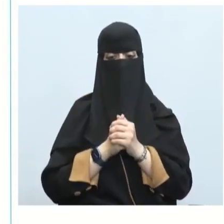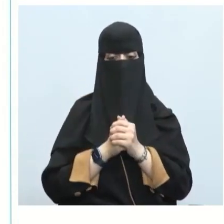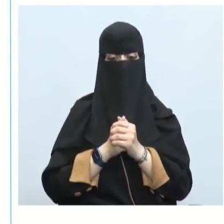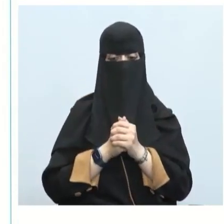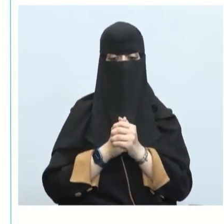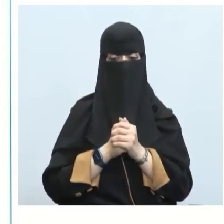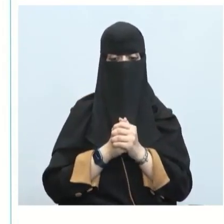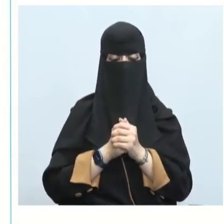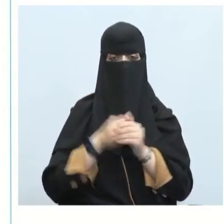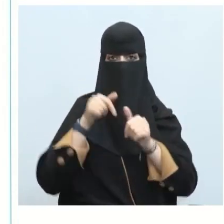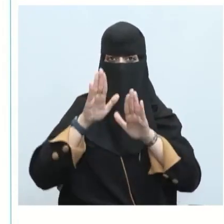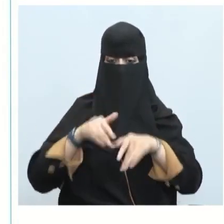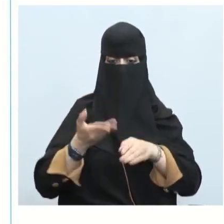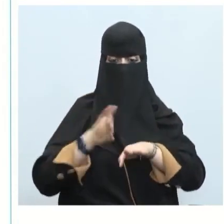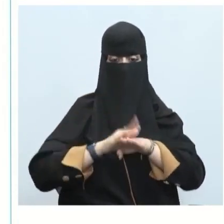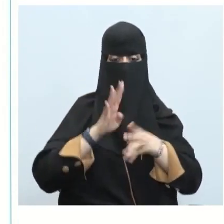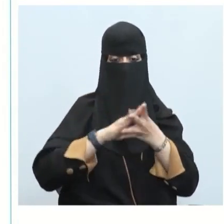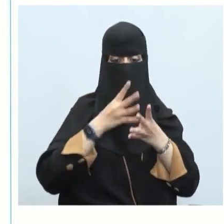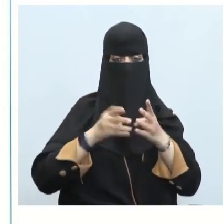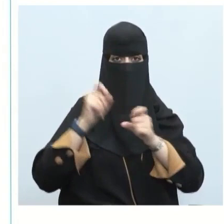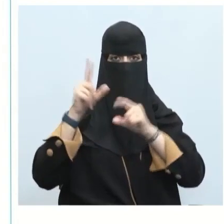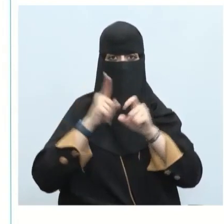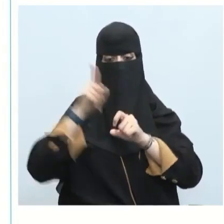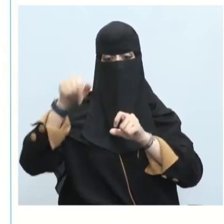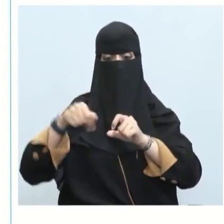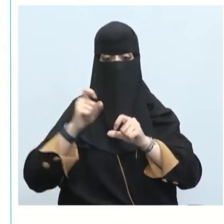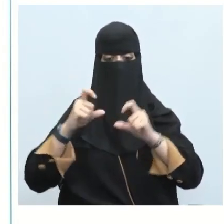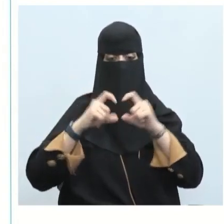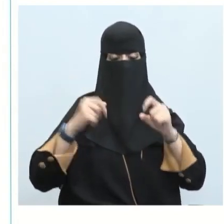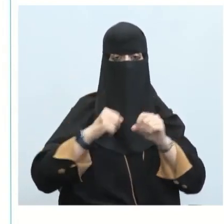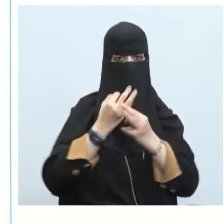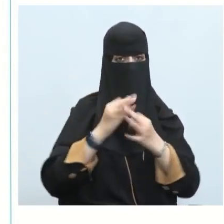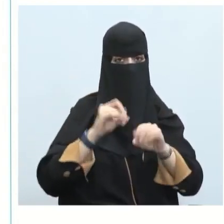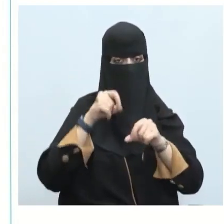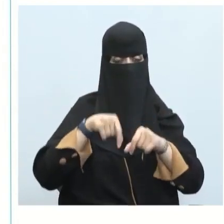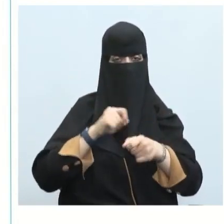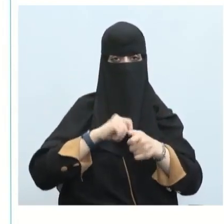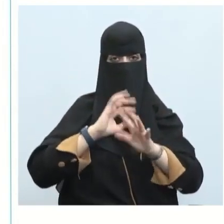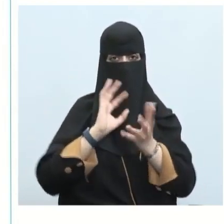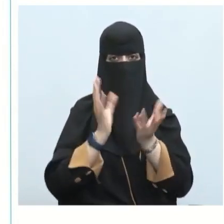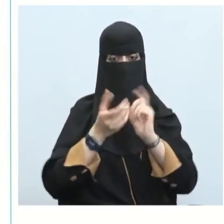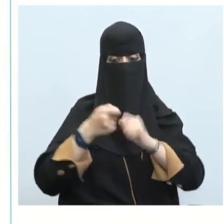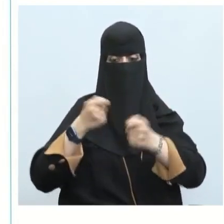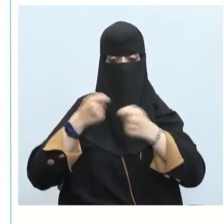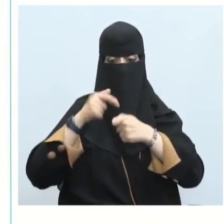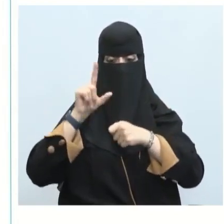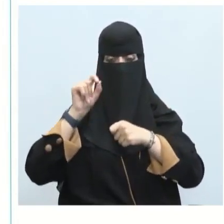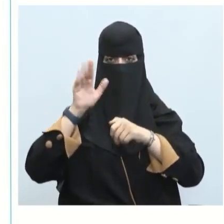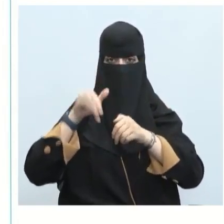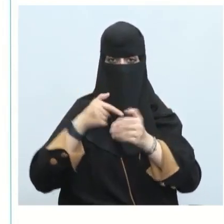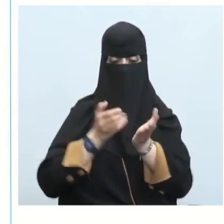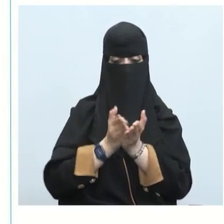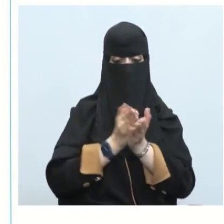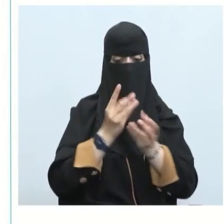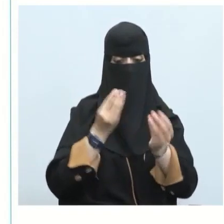الاهداف اذا التواجد على الشبكه العنكبوتيه هو عامل حاسم في عالم التسويق تتم احدى